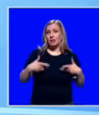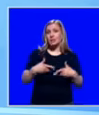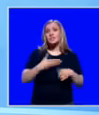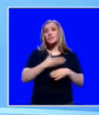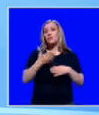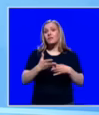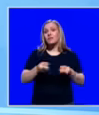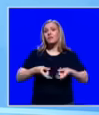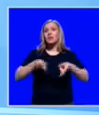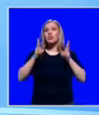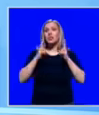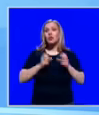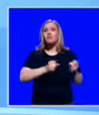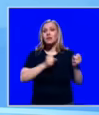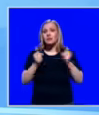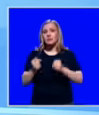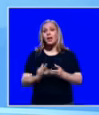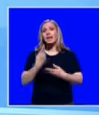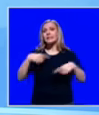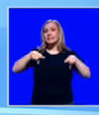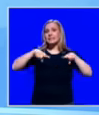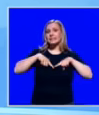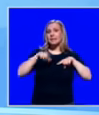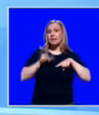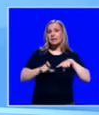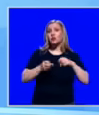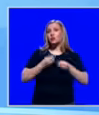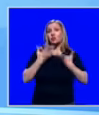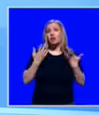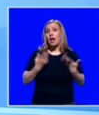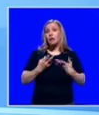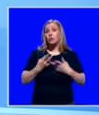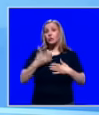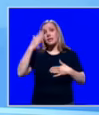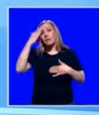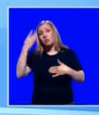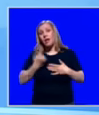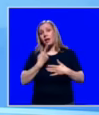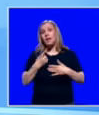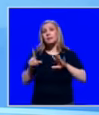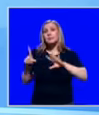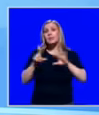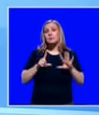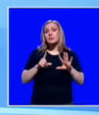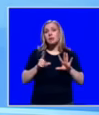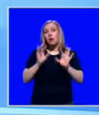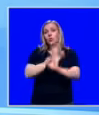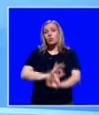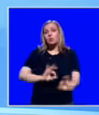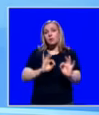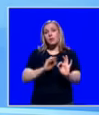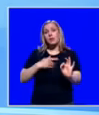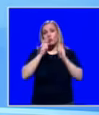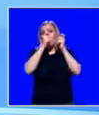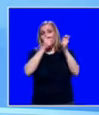късно. Един съдия случайно се разболя и една седмица го няма. И изказа моето уважение към останалите членове